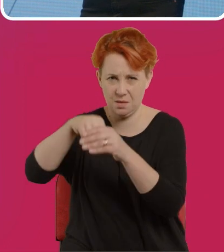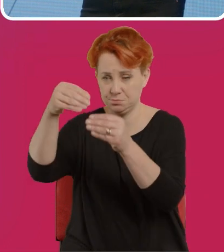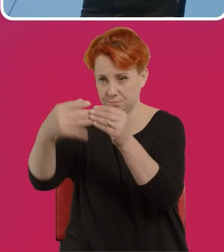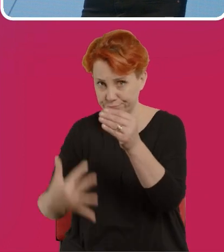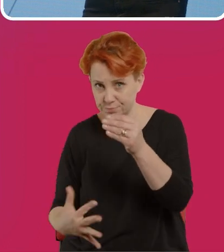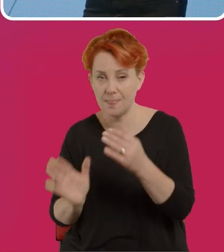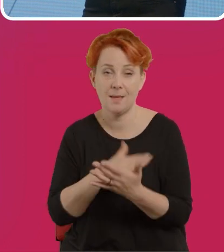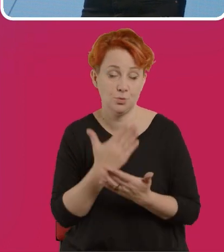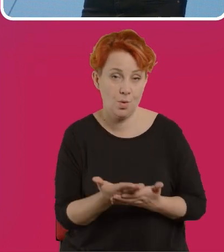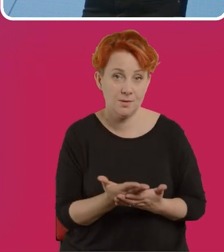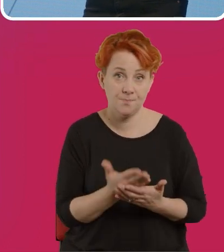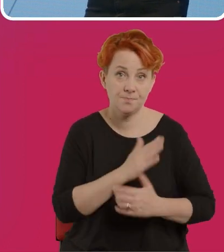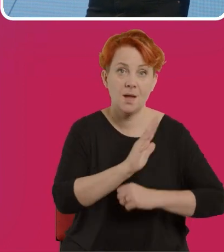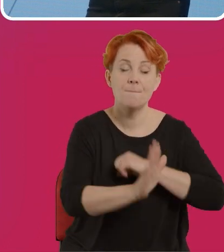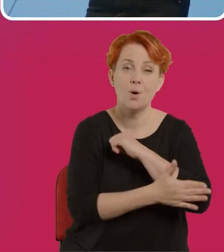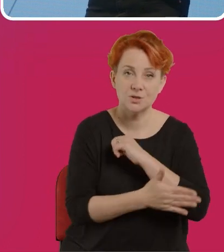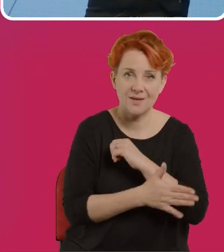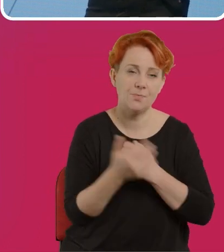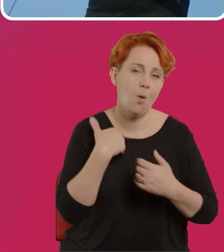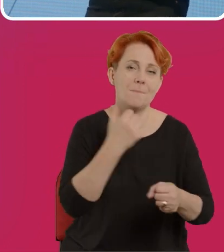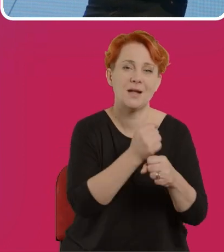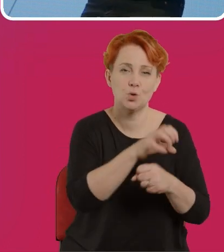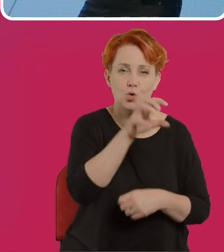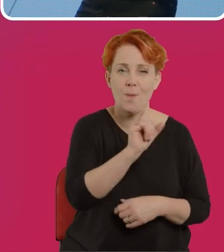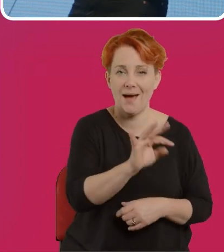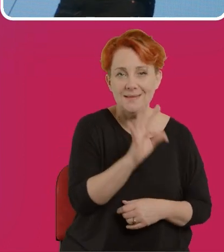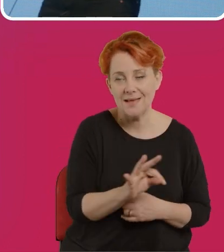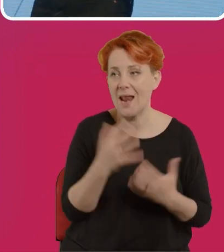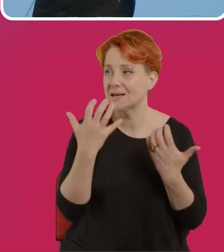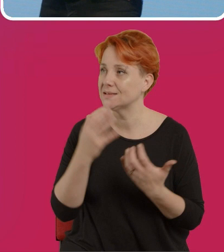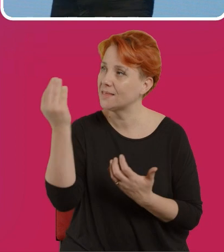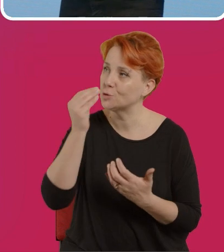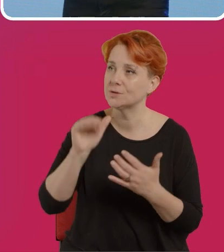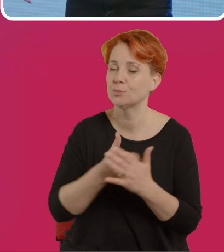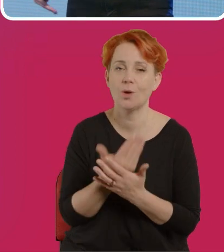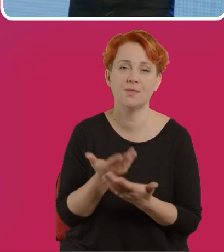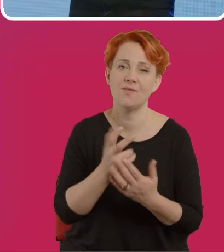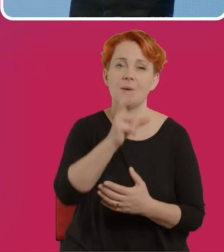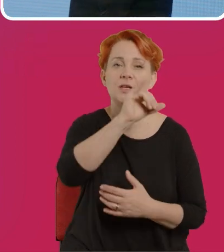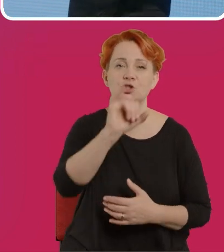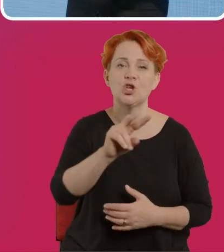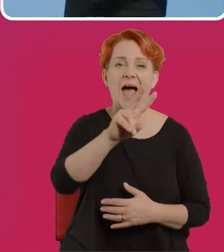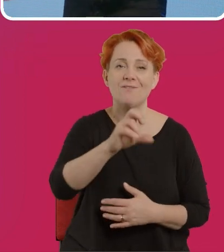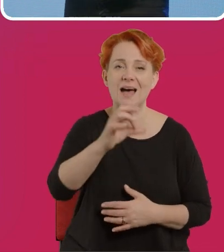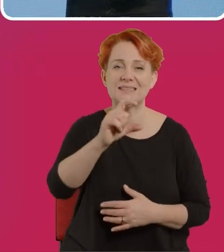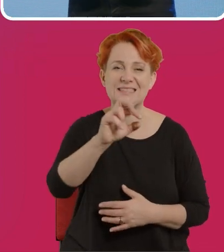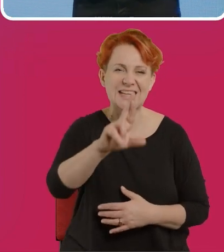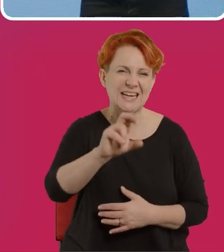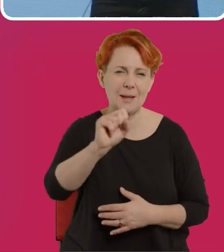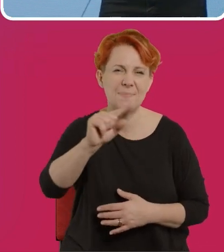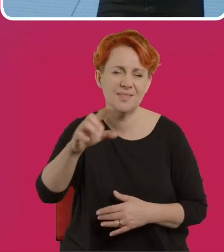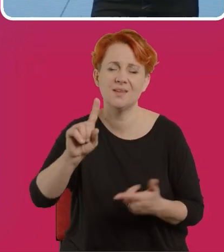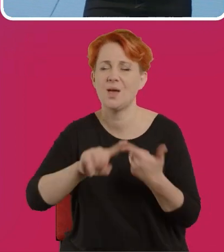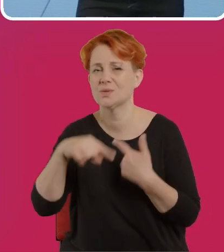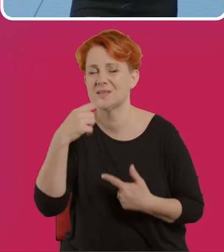znowu, że pracuję na przykład i tak jest mi to potrzebne tego i tego, chciałabym się nauczyć konkretnej rzeczy, nie wiem, JavaScriptu, niemieckiego, czytania próby diagramów